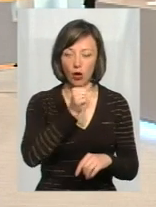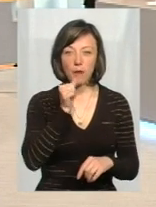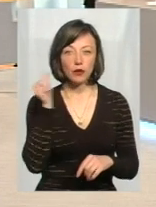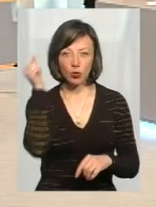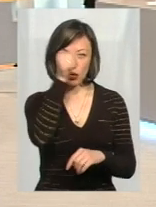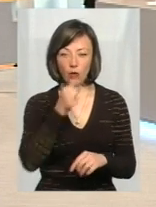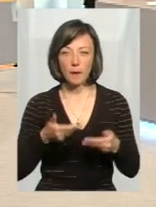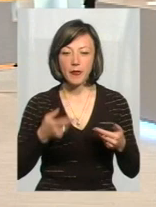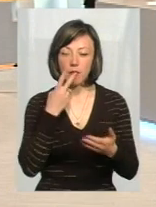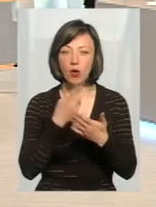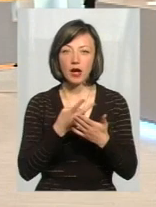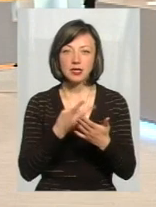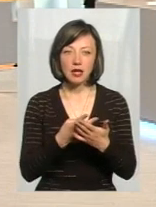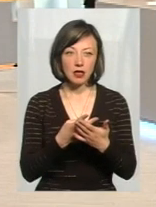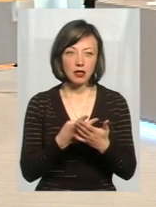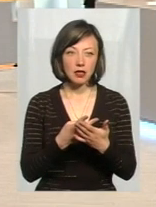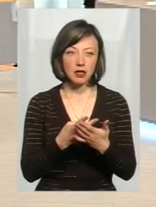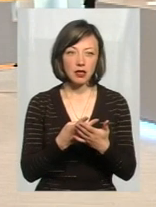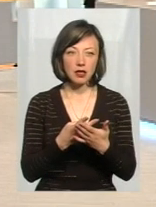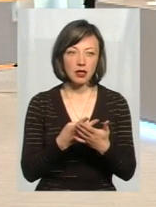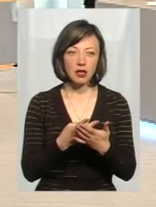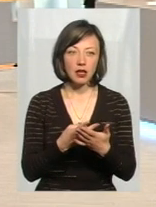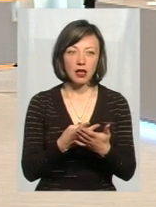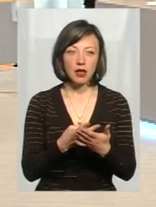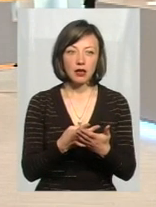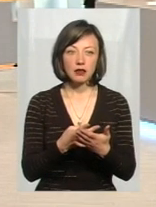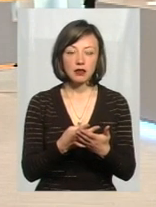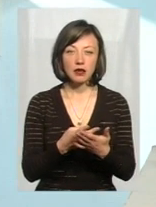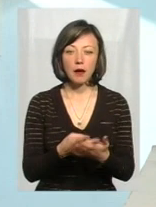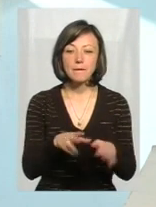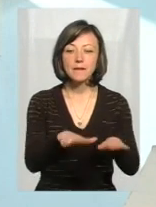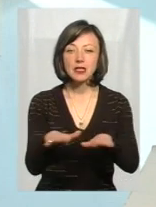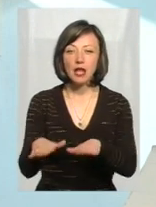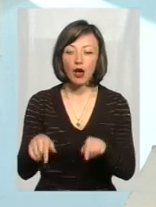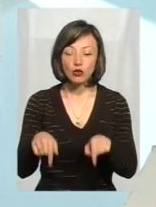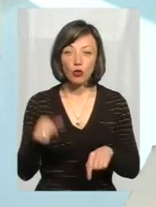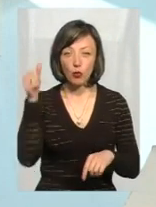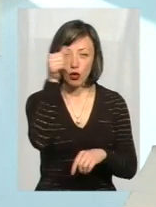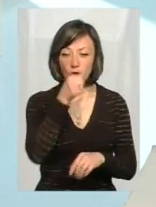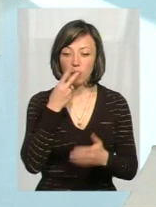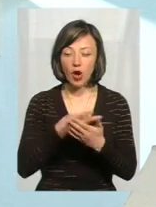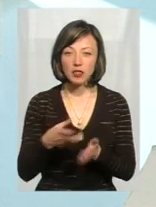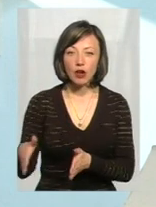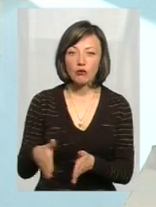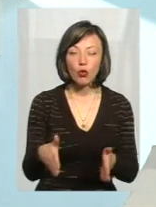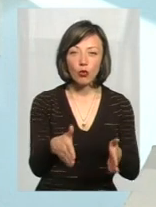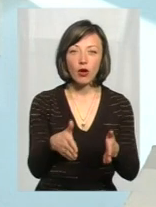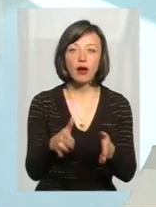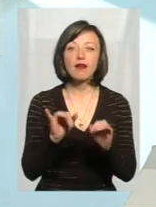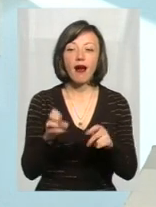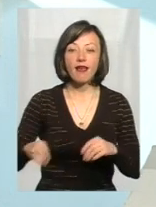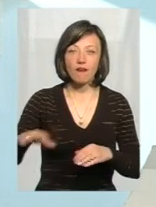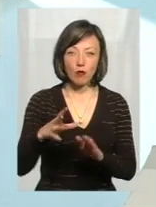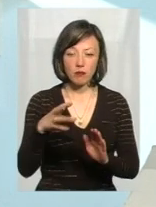ми казали про візію, цього року ми вже шукаємо шляхи, якими ж можуть європейські культурні маршрути зайти